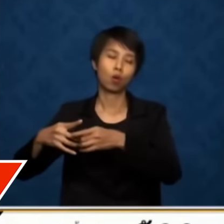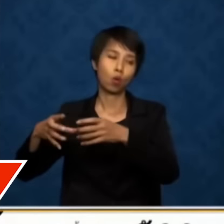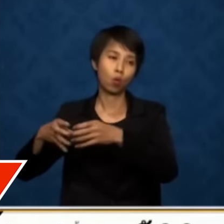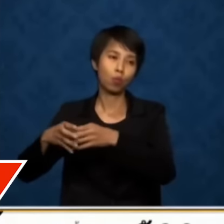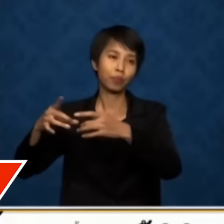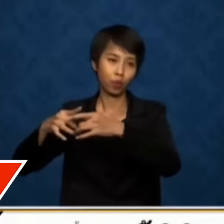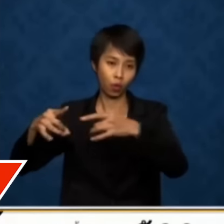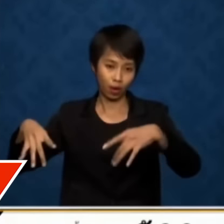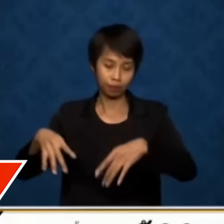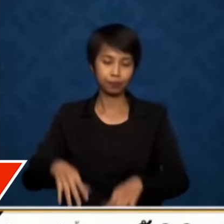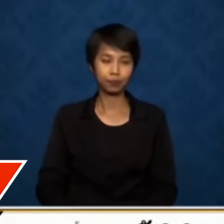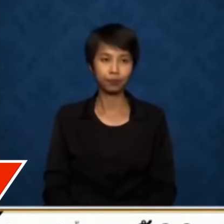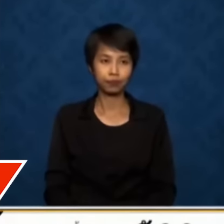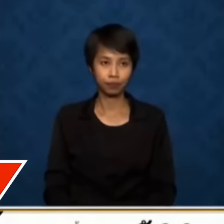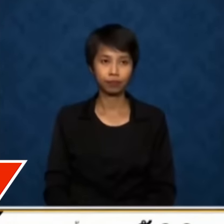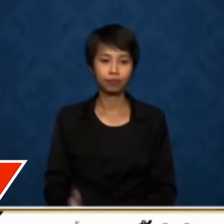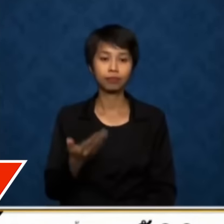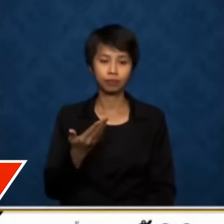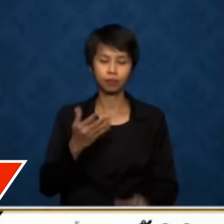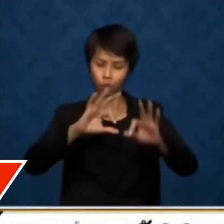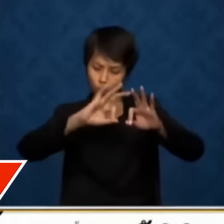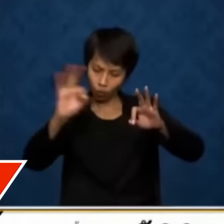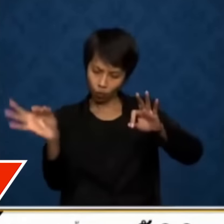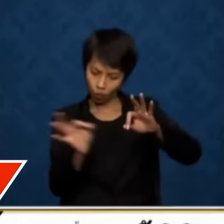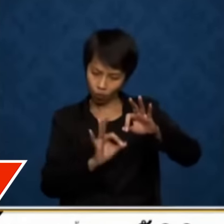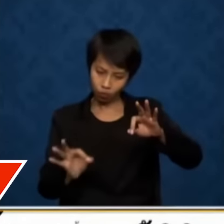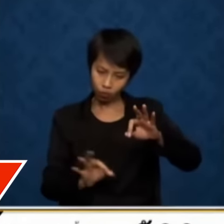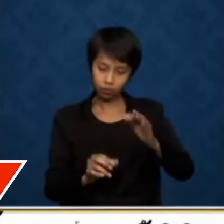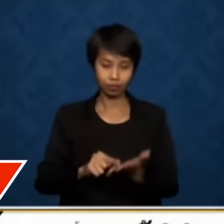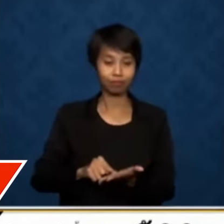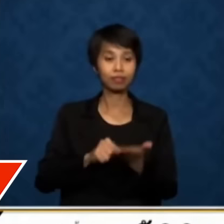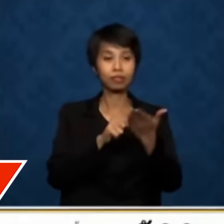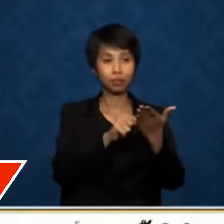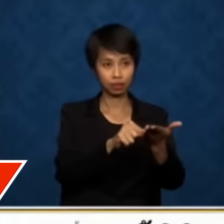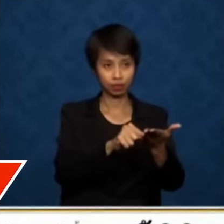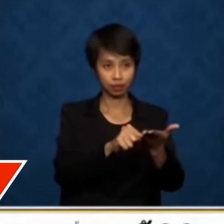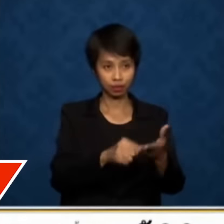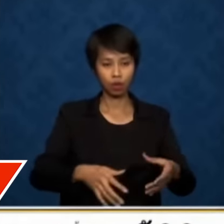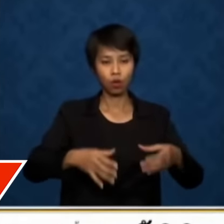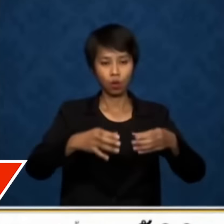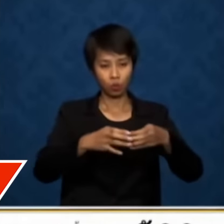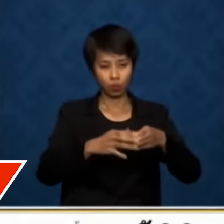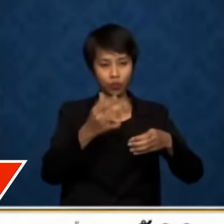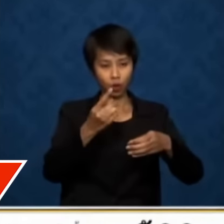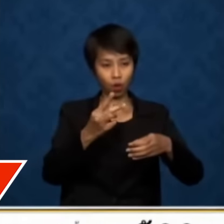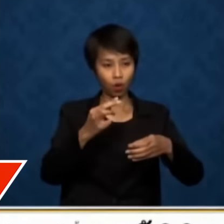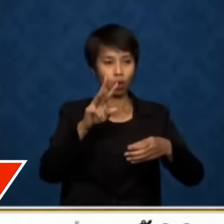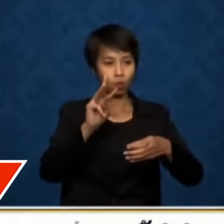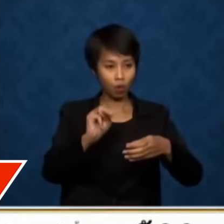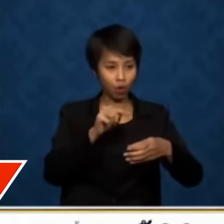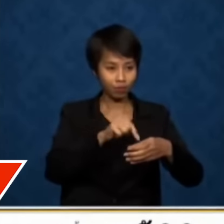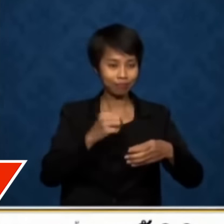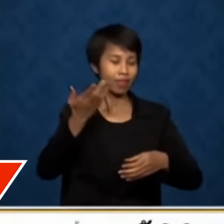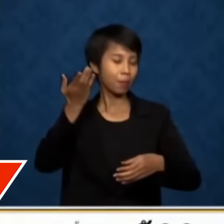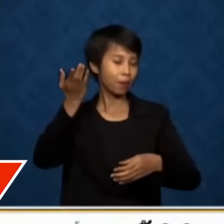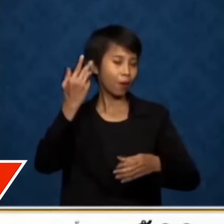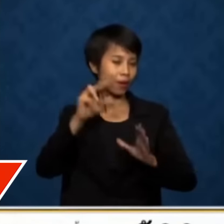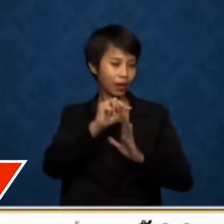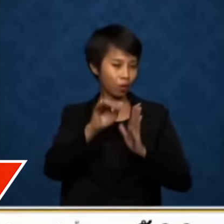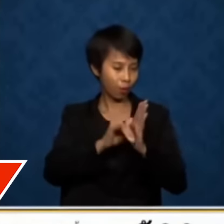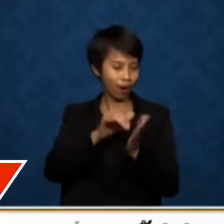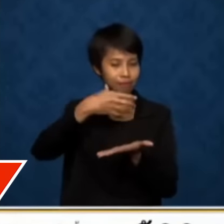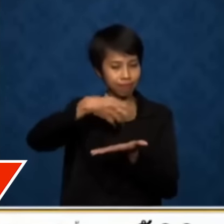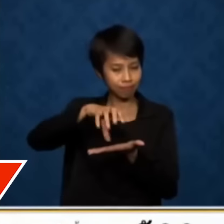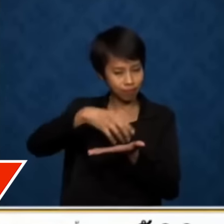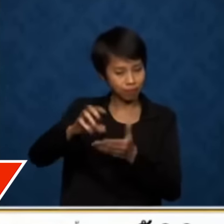ในวันนี้นะครับท่านว่าคณะรัฐมนตรีเนี่ยไม่ได้ปฏิบัติตามคำมั่นสัญญาที่เคยให้ไว้กับประชาชน